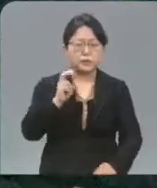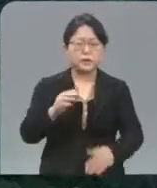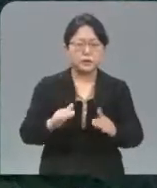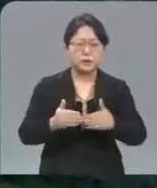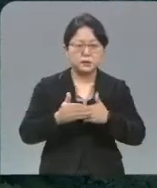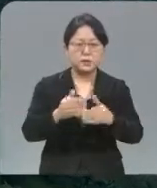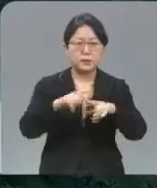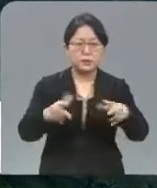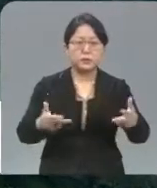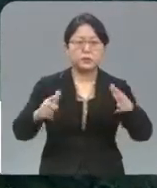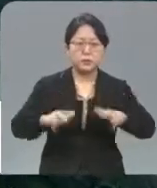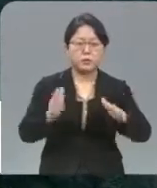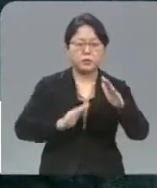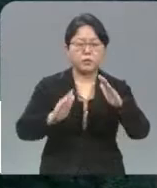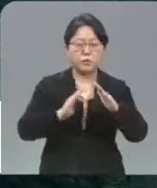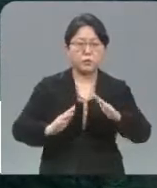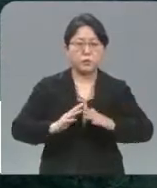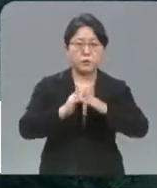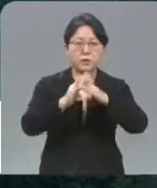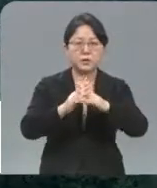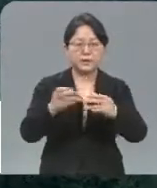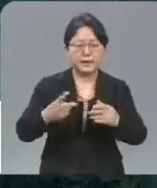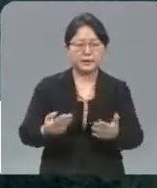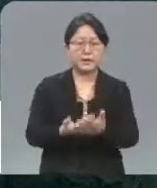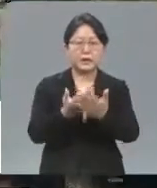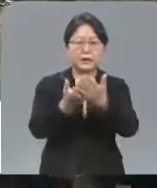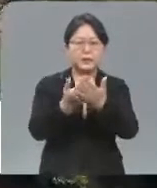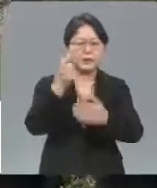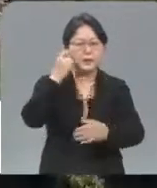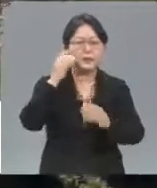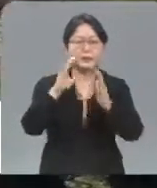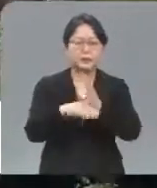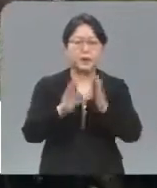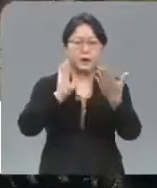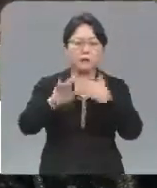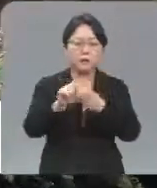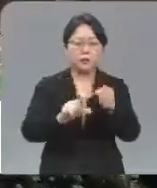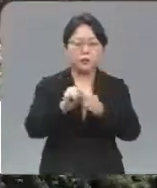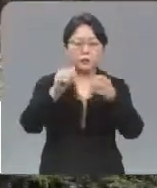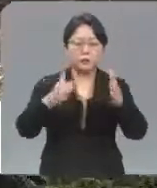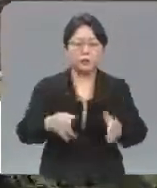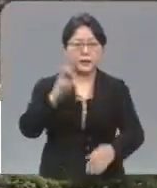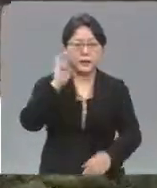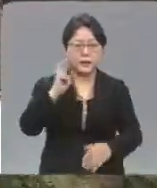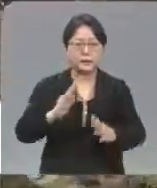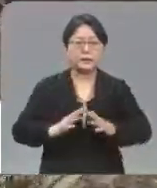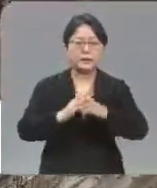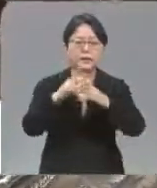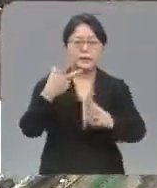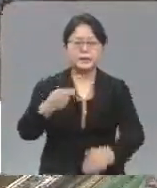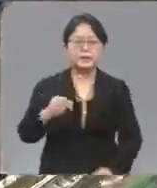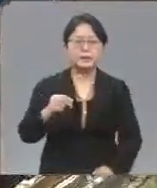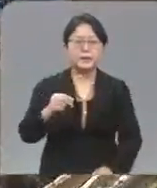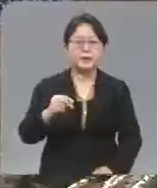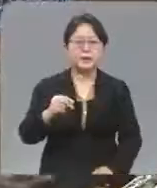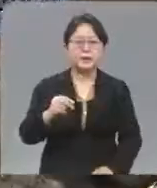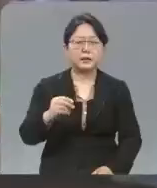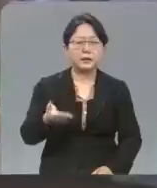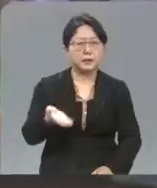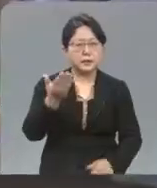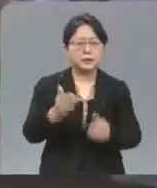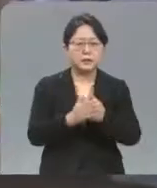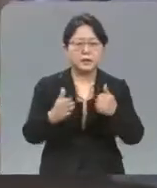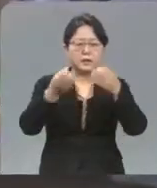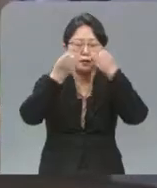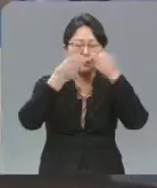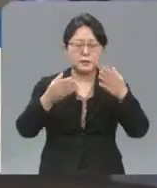중인 민간공원과 공공택지, 재개발 사업 등을 감안하면 앞으로 5년간 예상 공급량이 7만 호가 넘기 때문입니다.